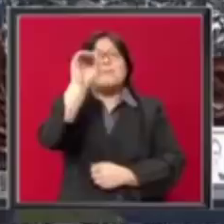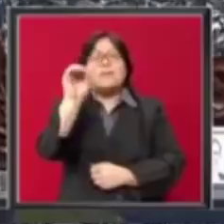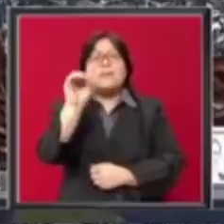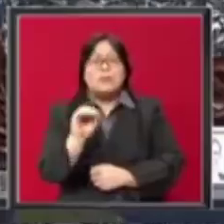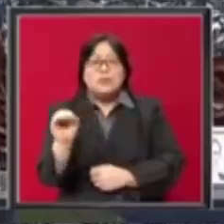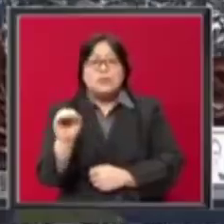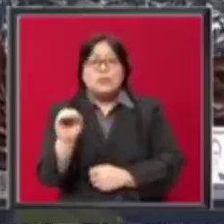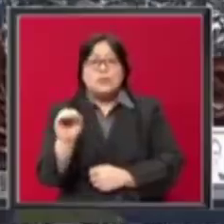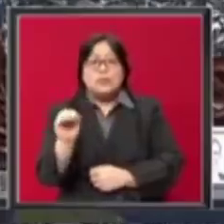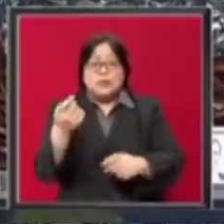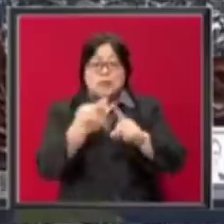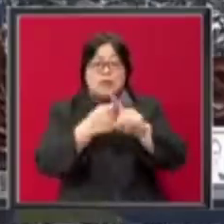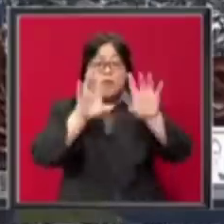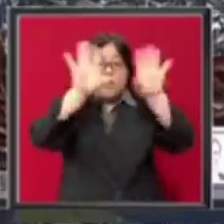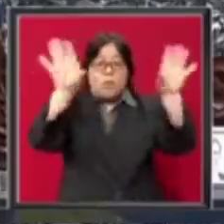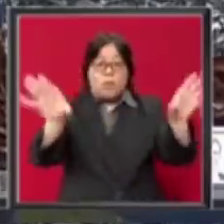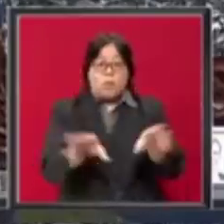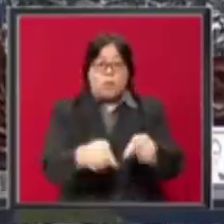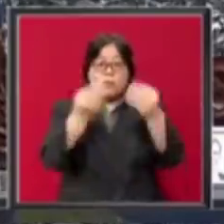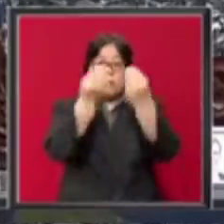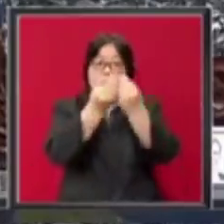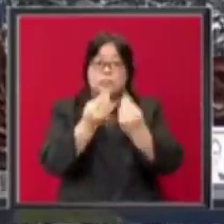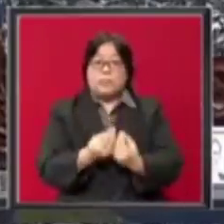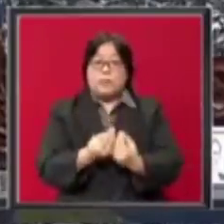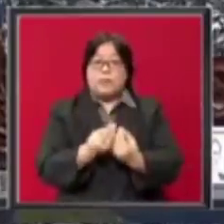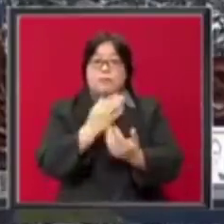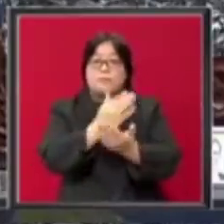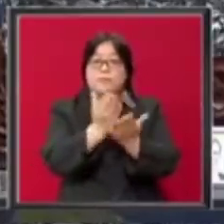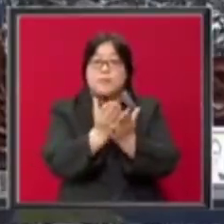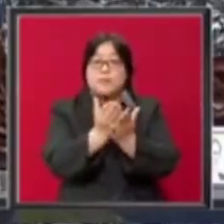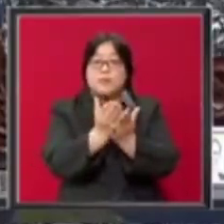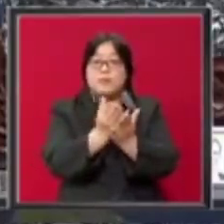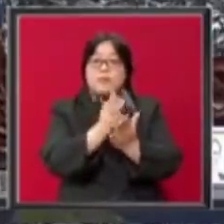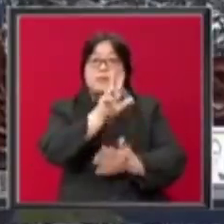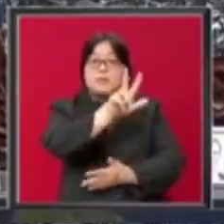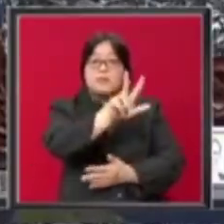5.3% daripada keseluruhan belanjawan yang berjumlah